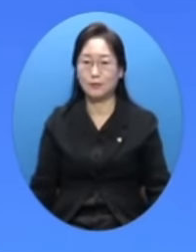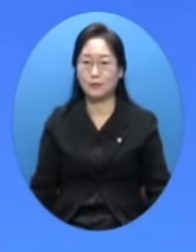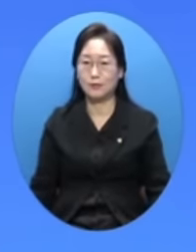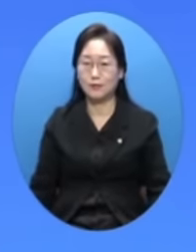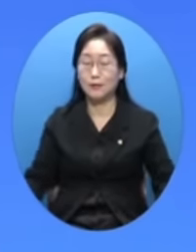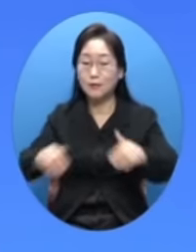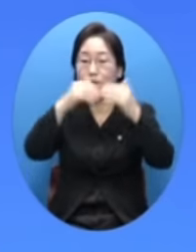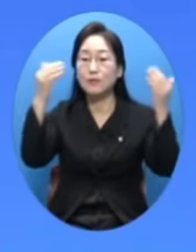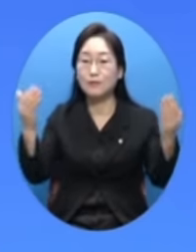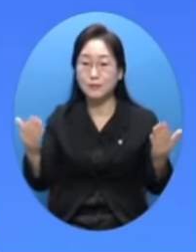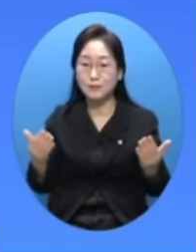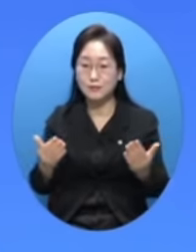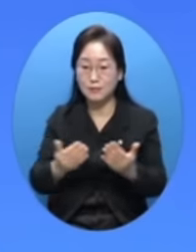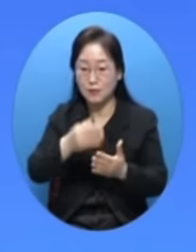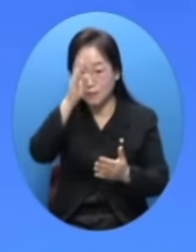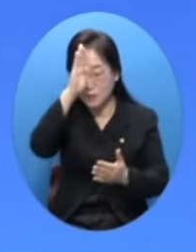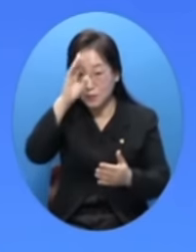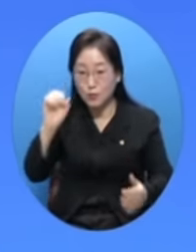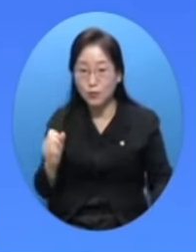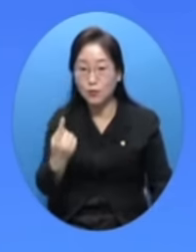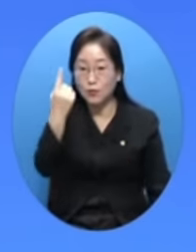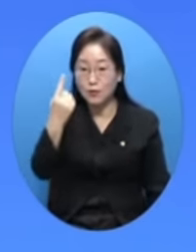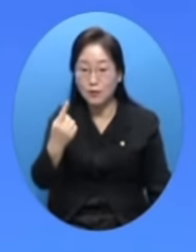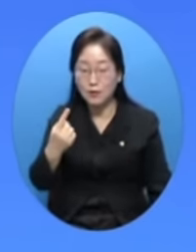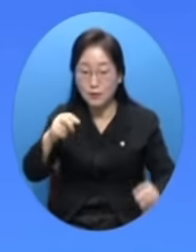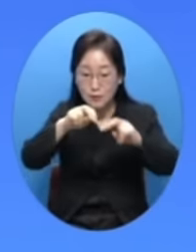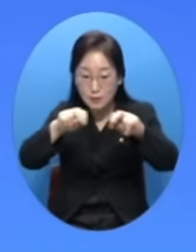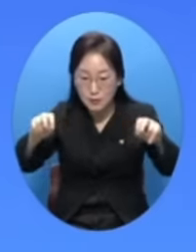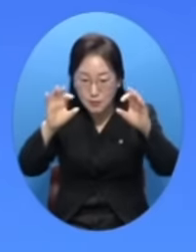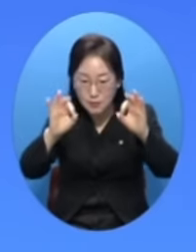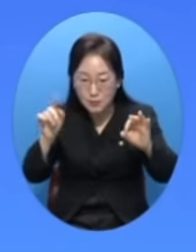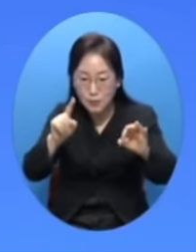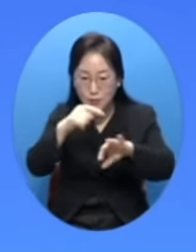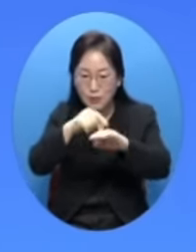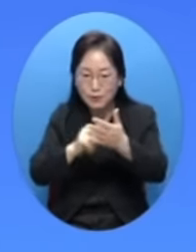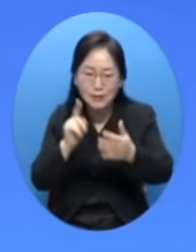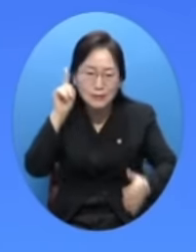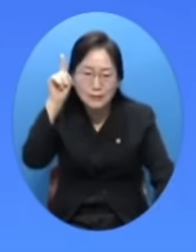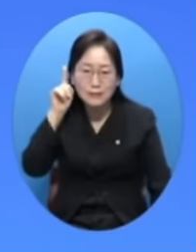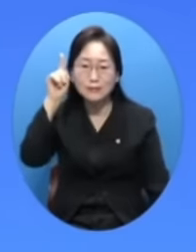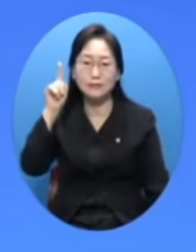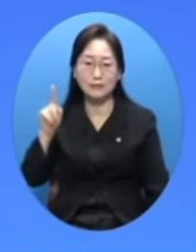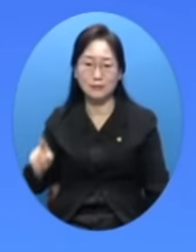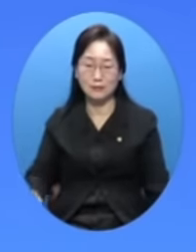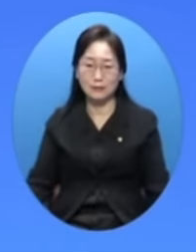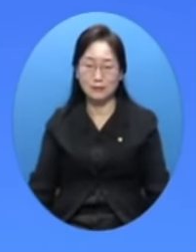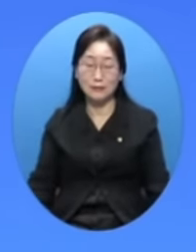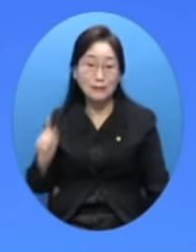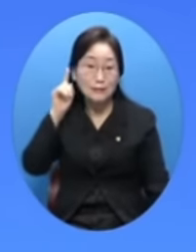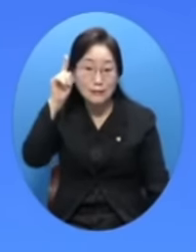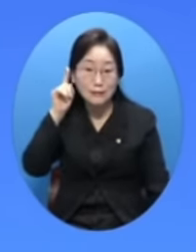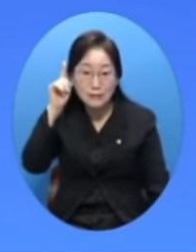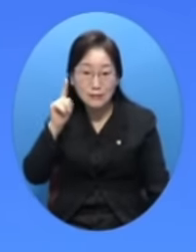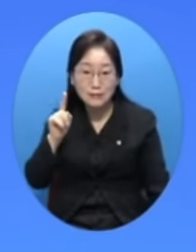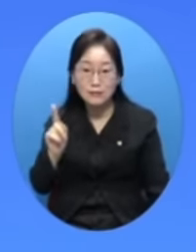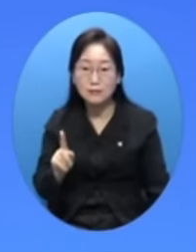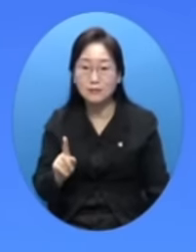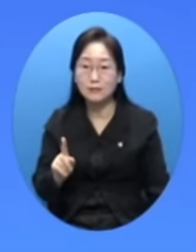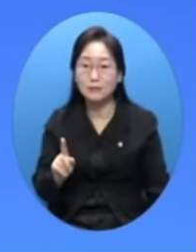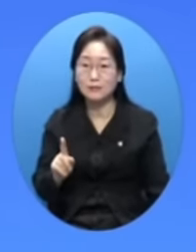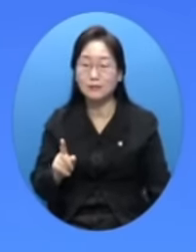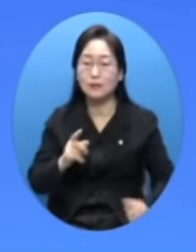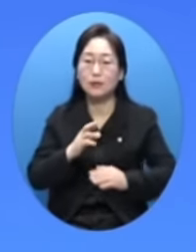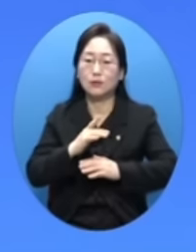모든 병을 가져오는 근원이 마음에 스트레스라고 하는데이 스트레스라는 것이